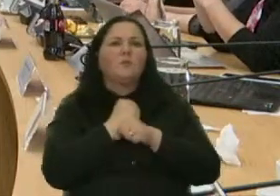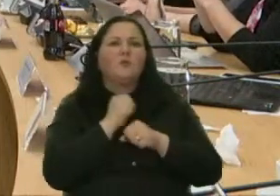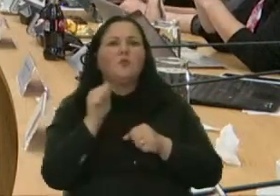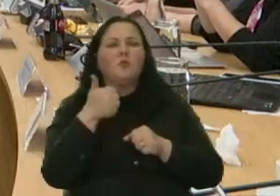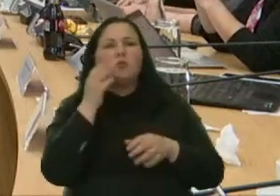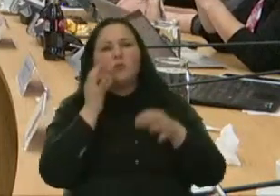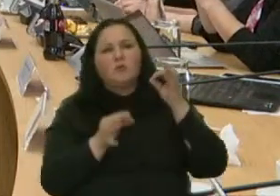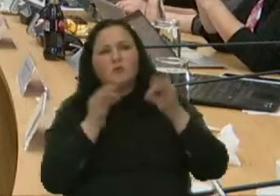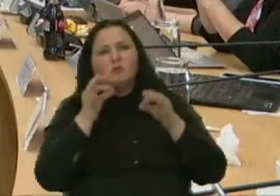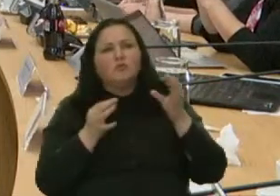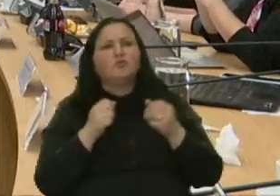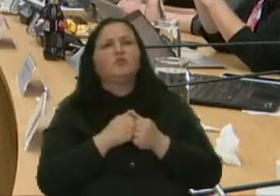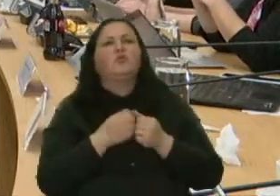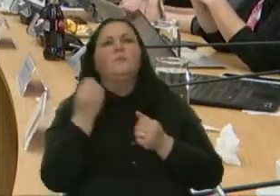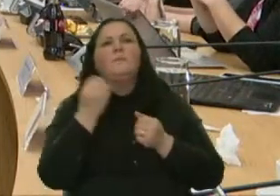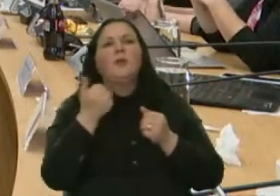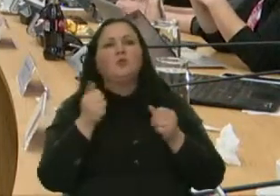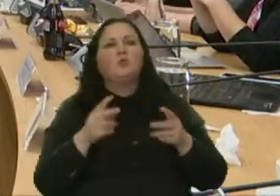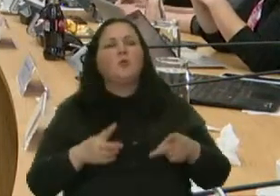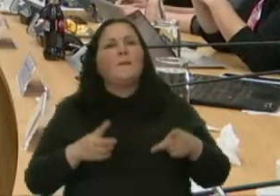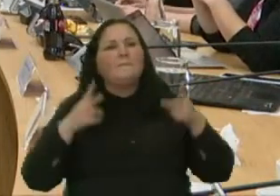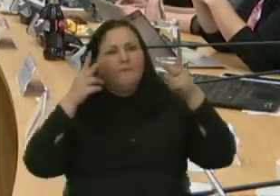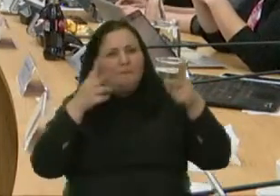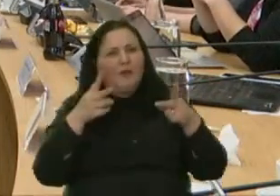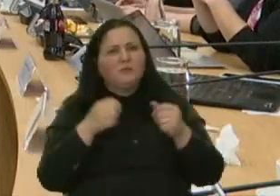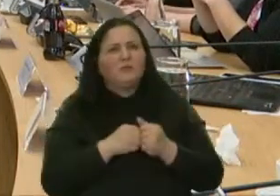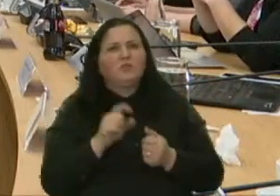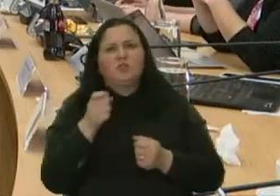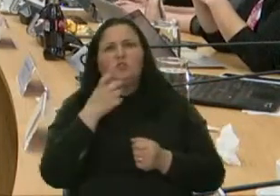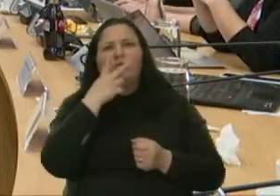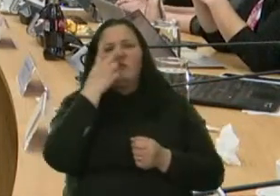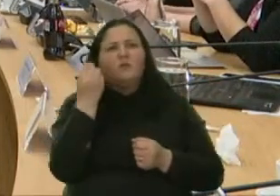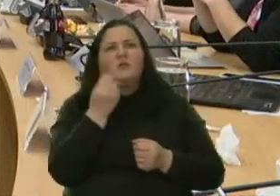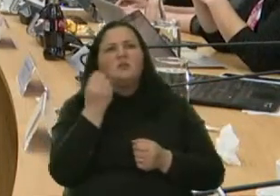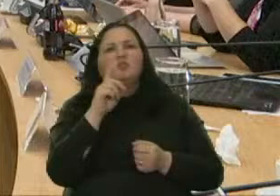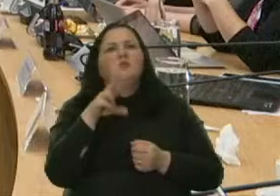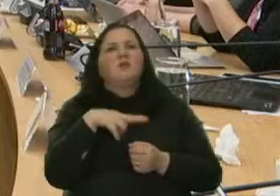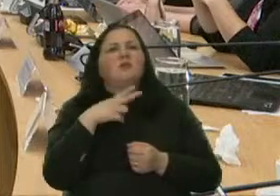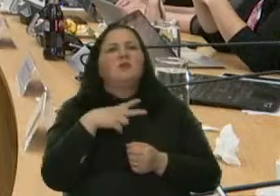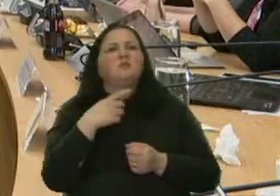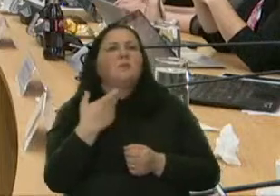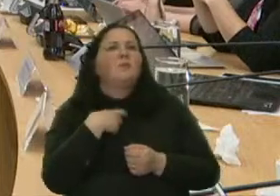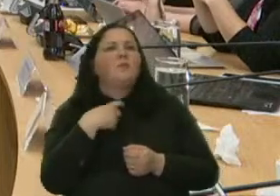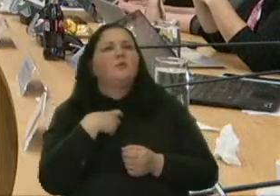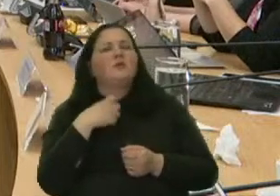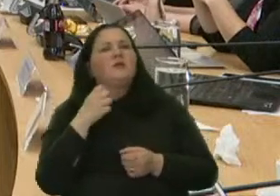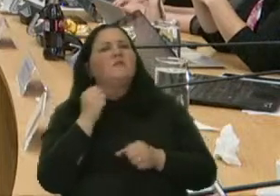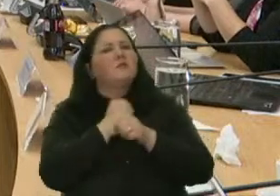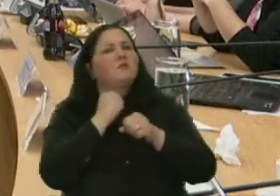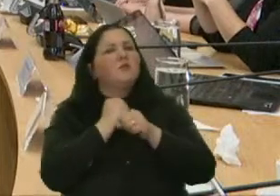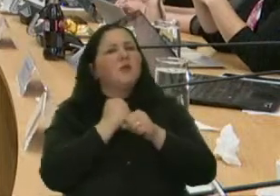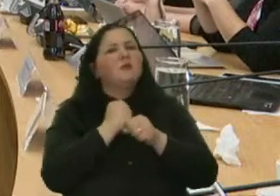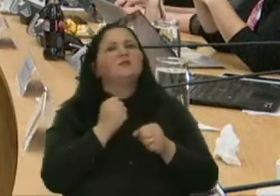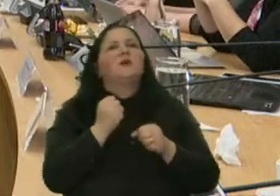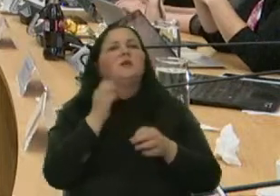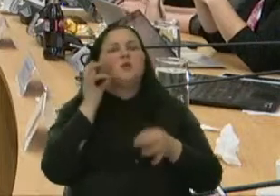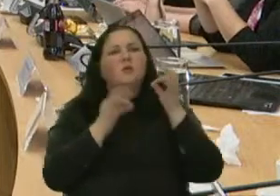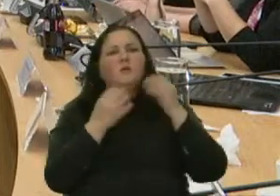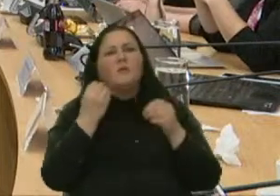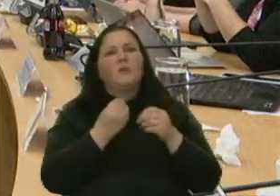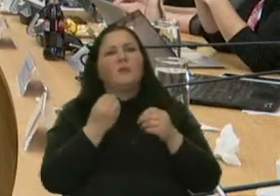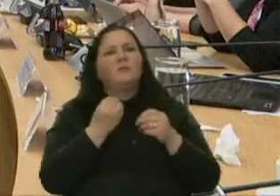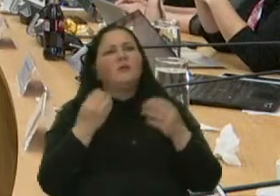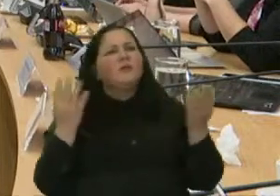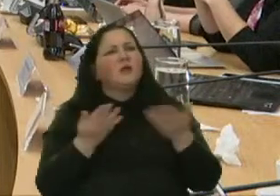unui studiu de fezabilitate pentru un pasaj și nu văd de ce n ar fi posibil realizarea studiilor pentru în ritm